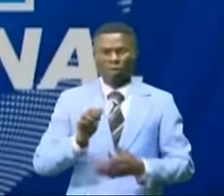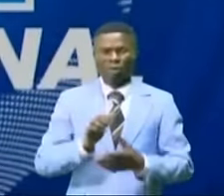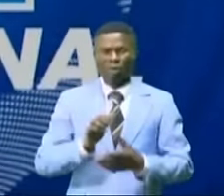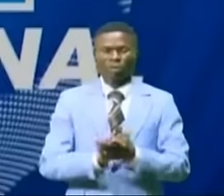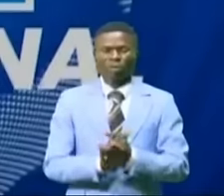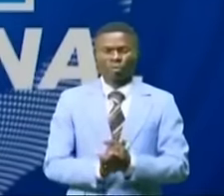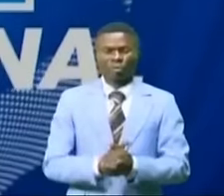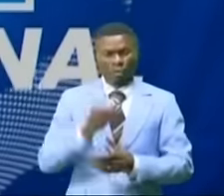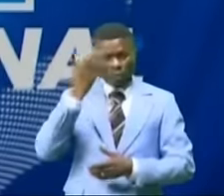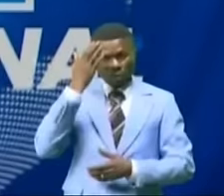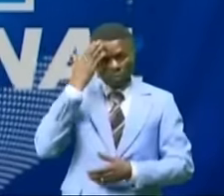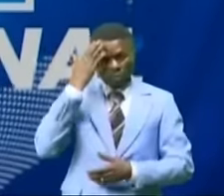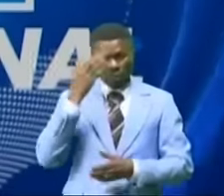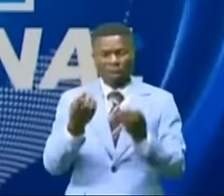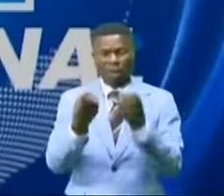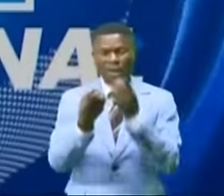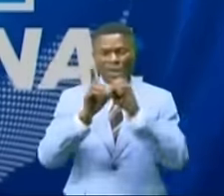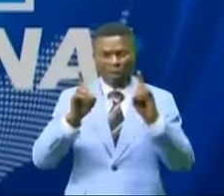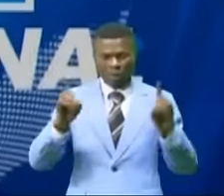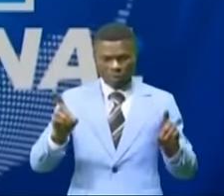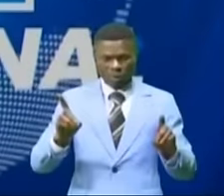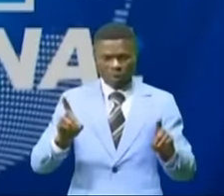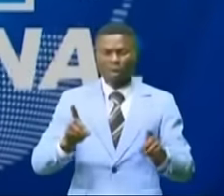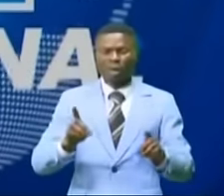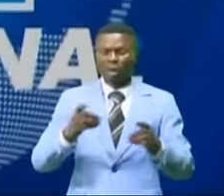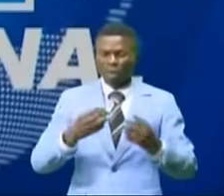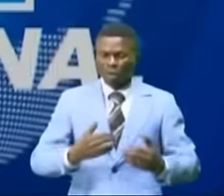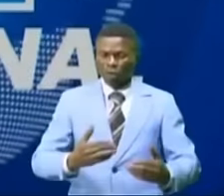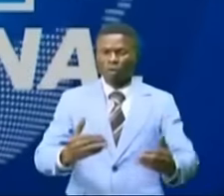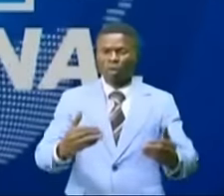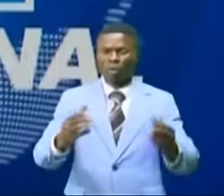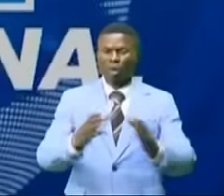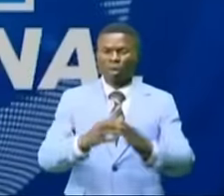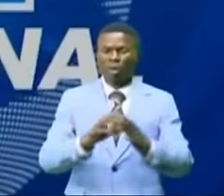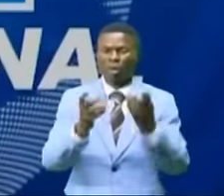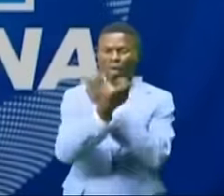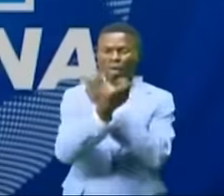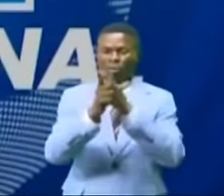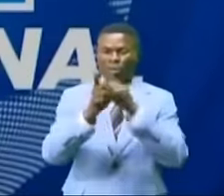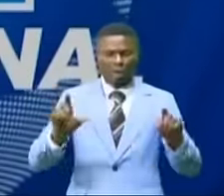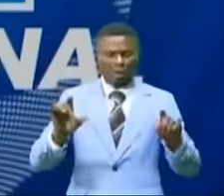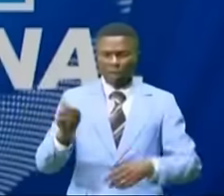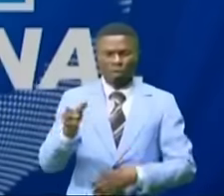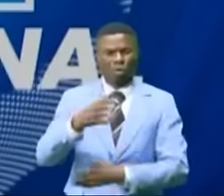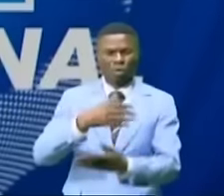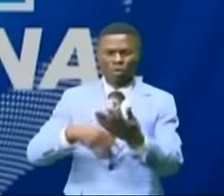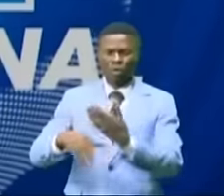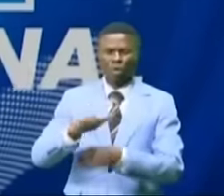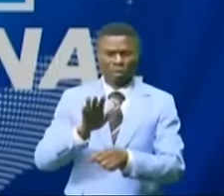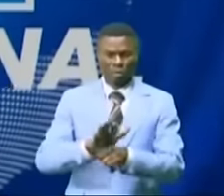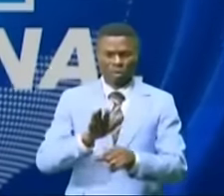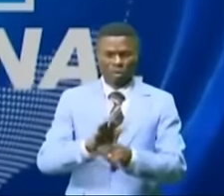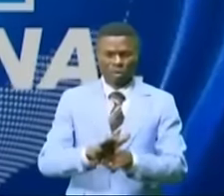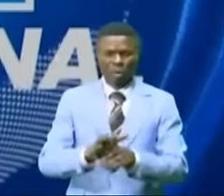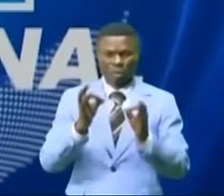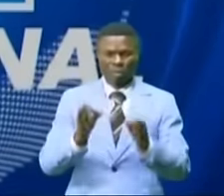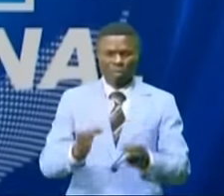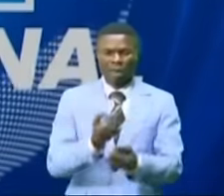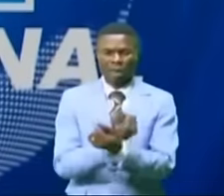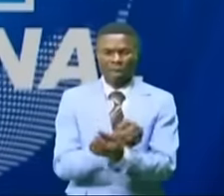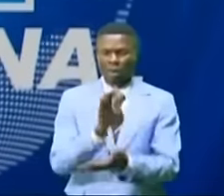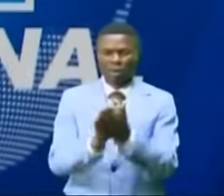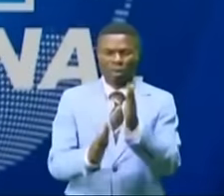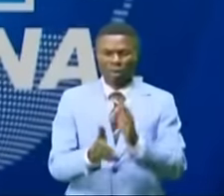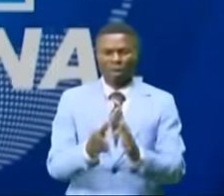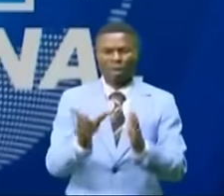De la DGDA, pensant que la démocratie rime avec le libertinage, le désordre, surtout le non-respect